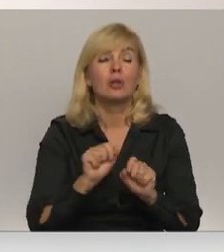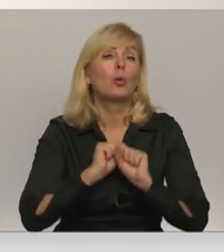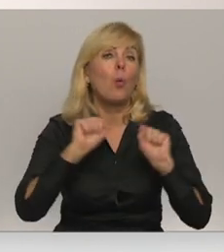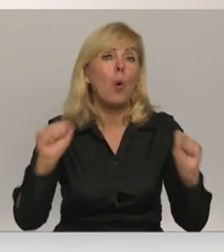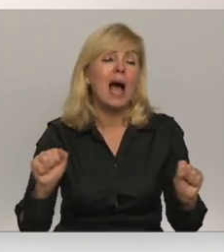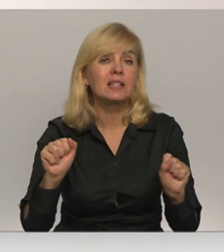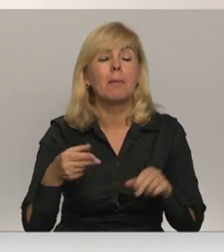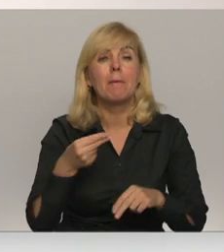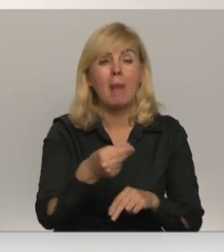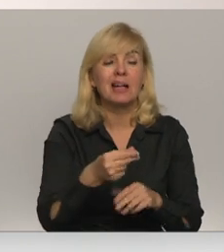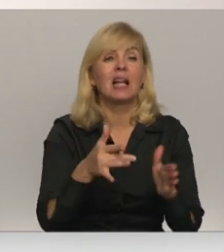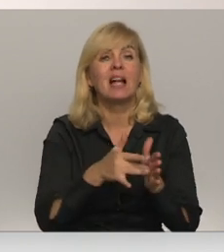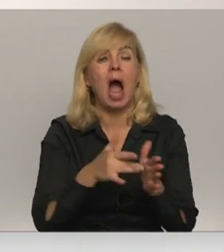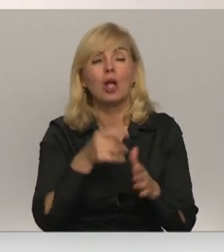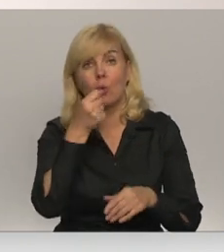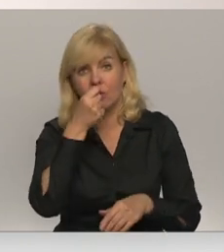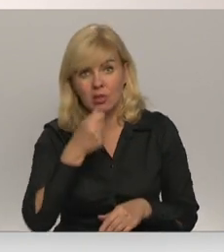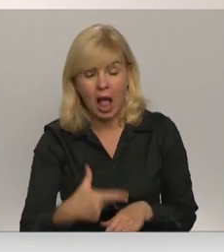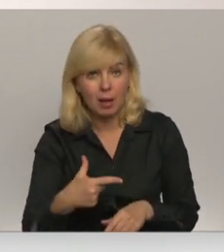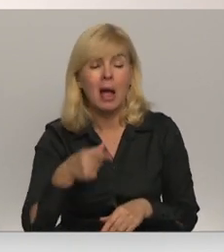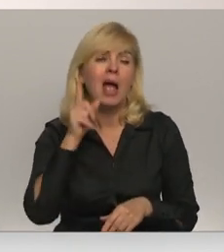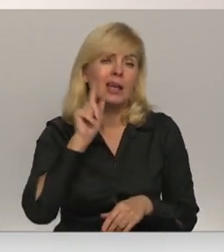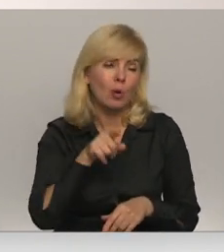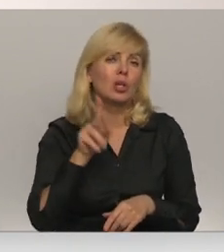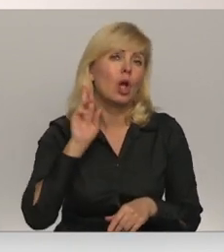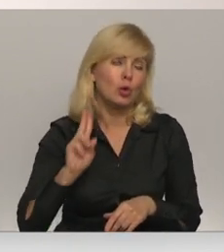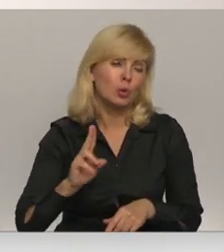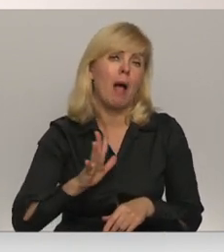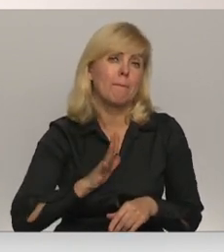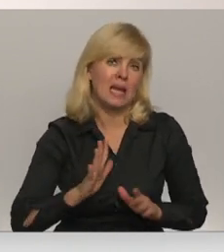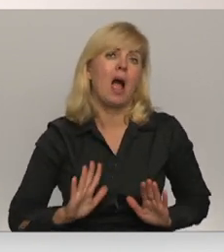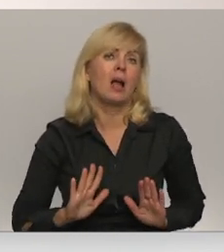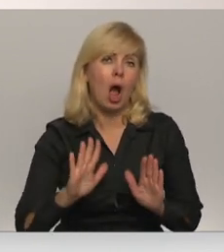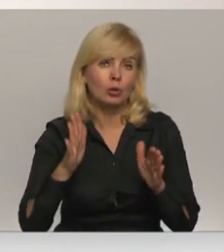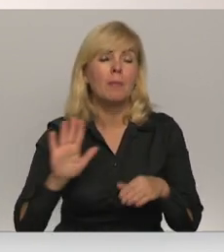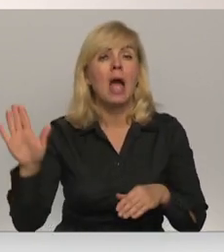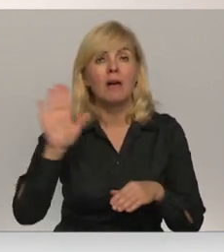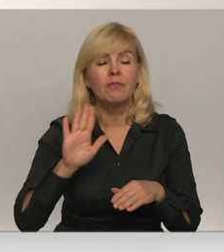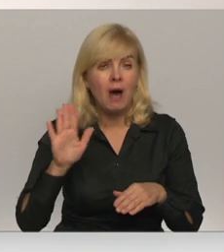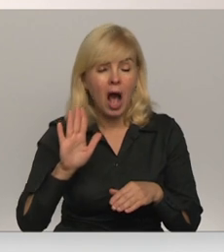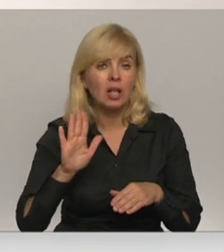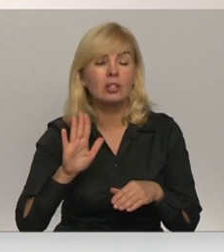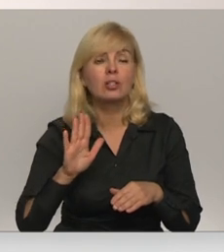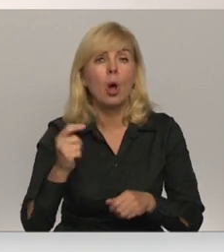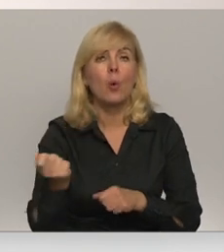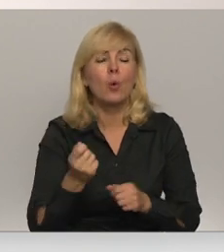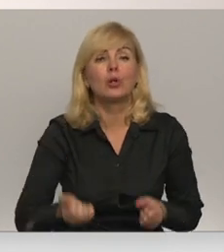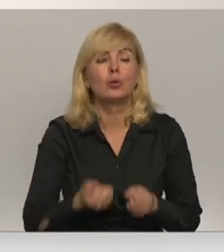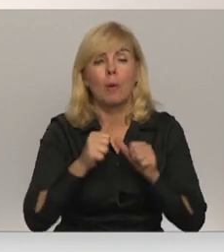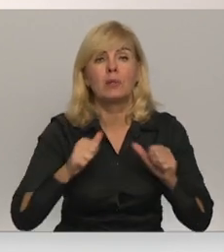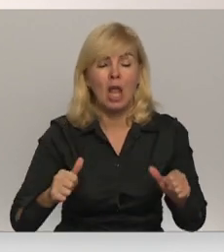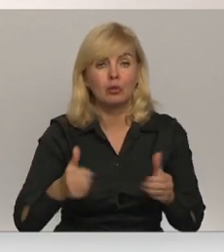maksāt ar kādu nelājumu, jo, nu, kā zināms, jau ir bijis Jūrmalā gadījums, kad Valsts ugunsdrošības kāpšanas dienas nocēla no